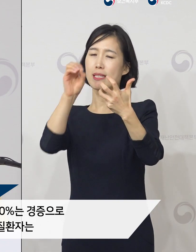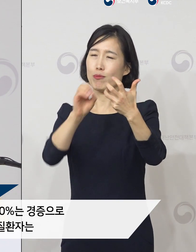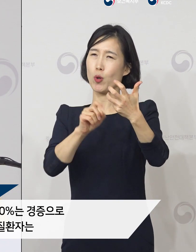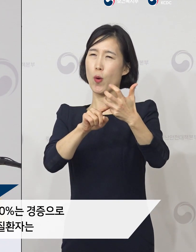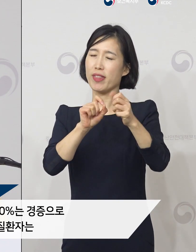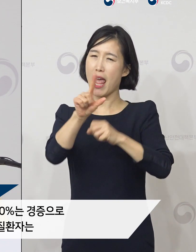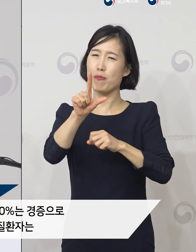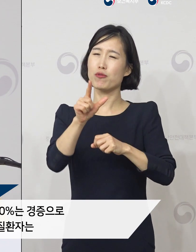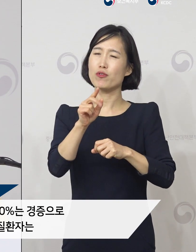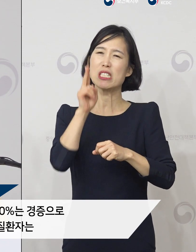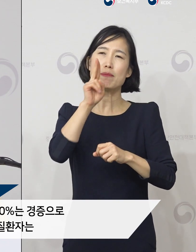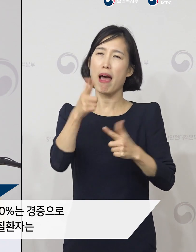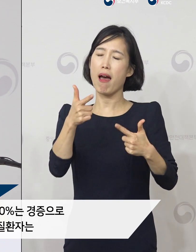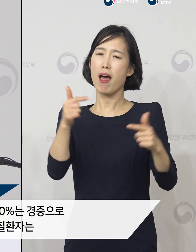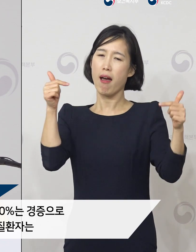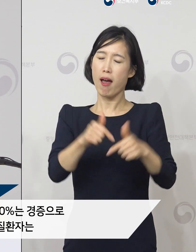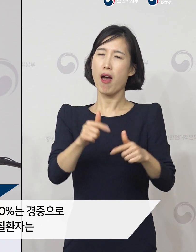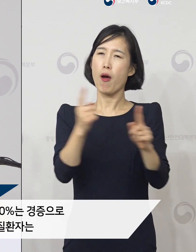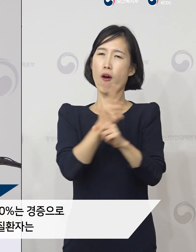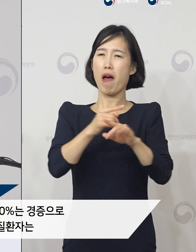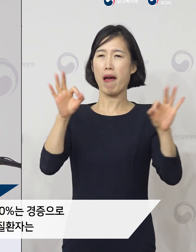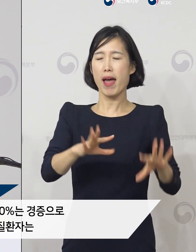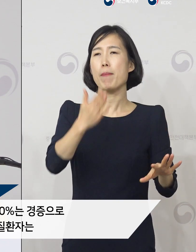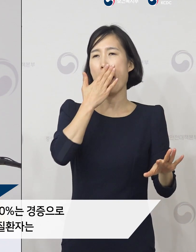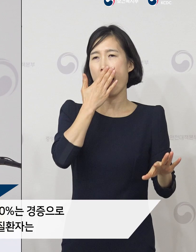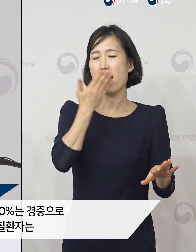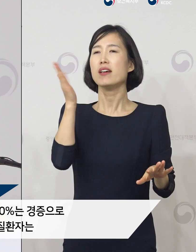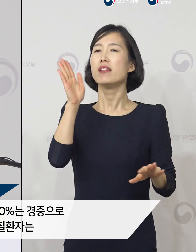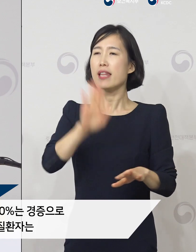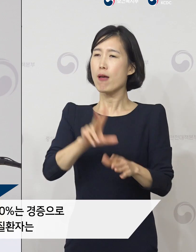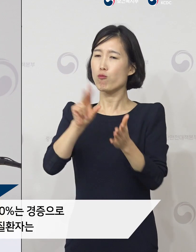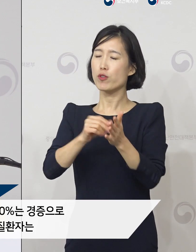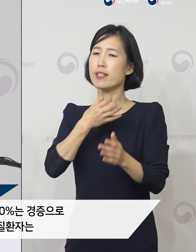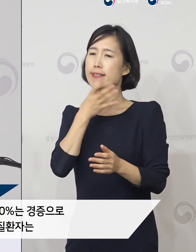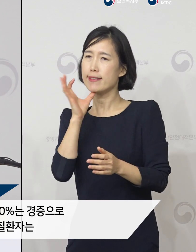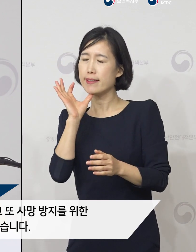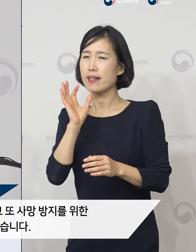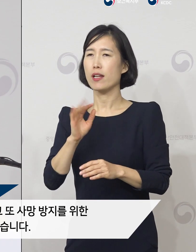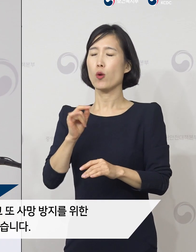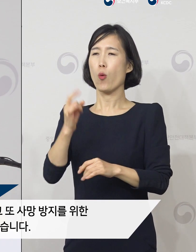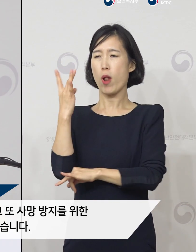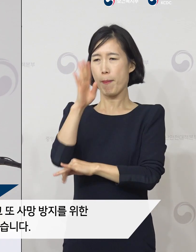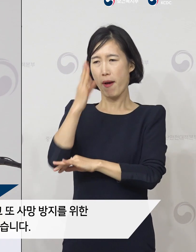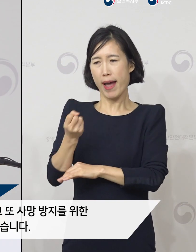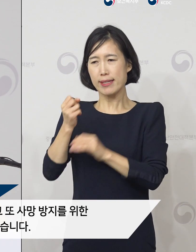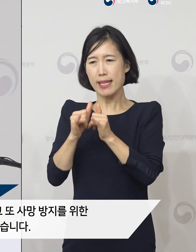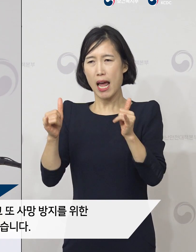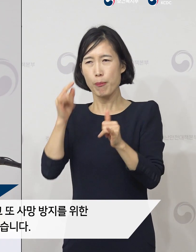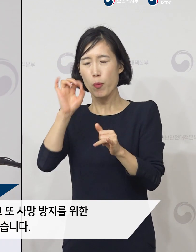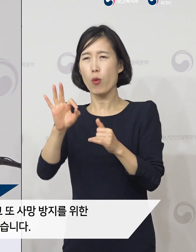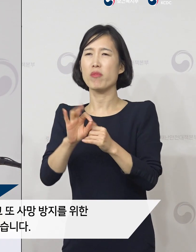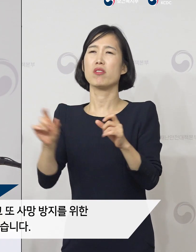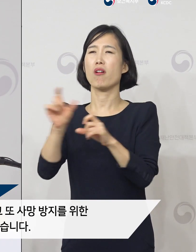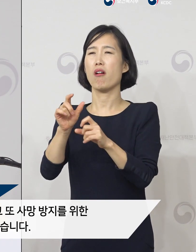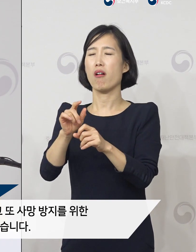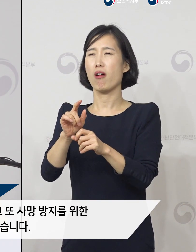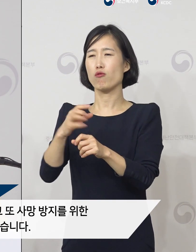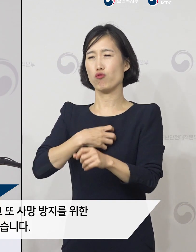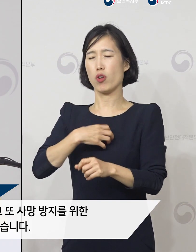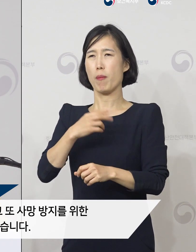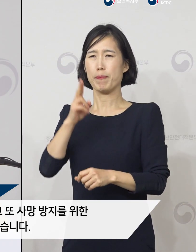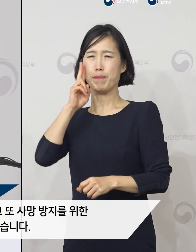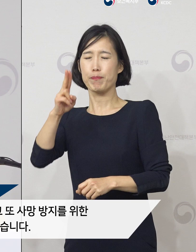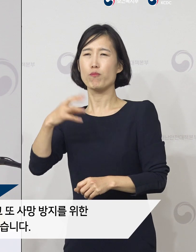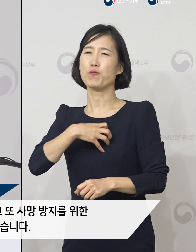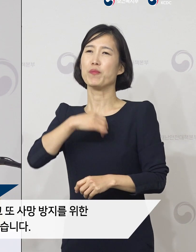완치가 가능하며 다만 고위험군인 고령자, 기저질환자는 적극적인 치료가 필요하며 중증